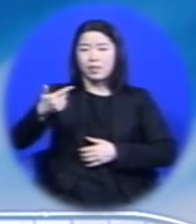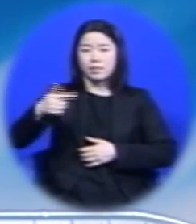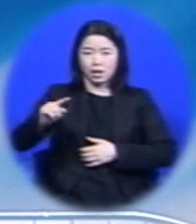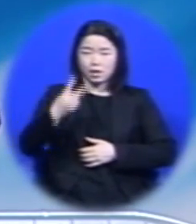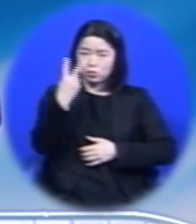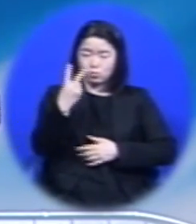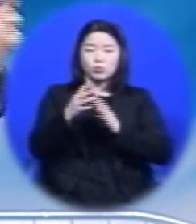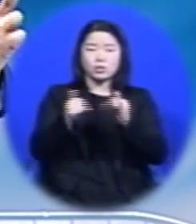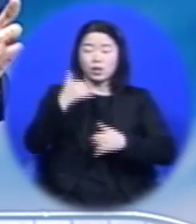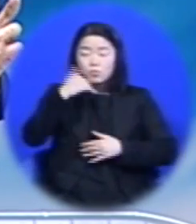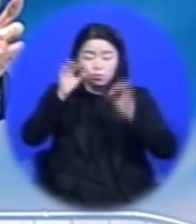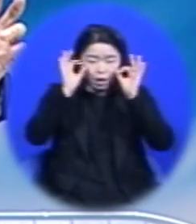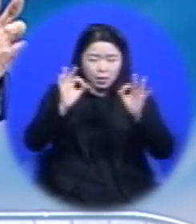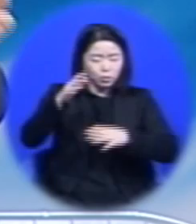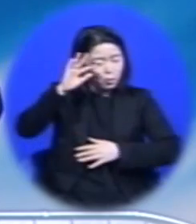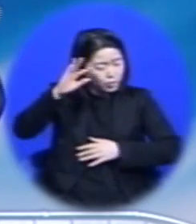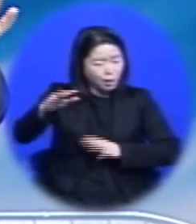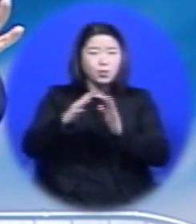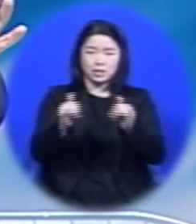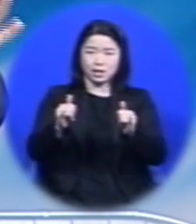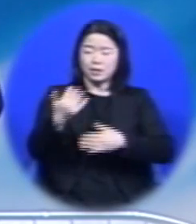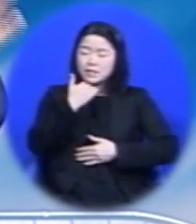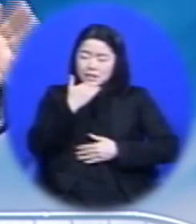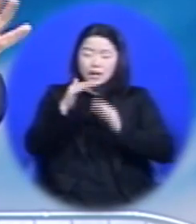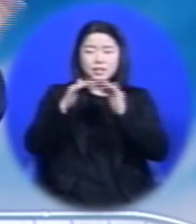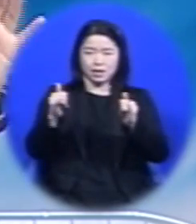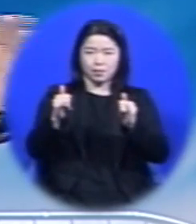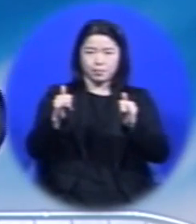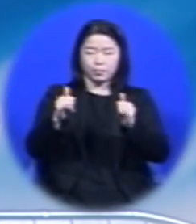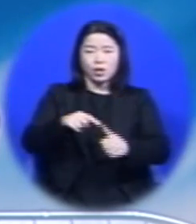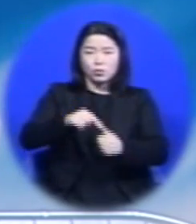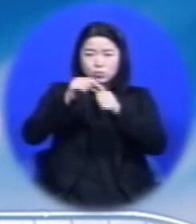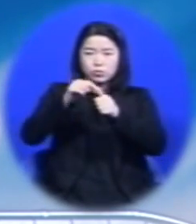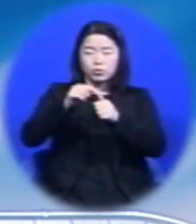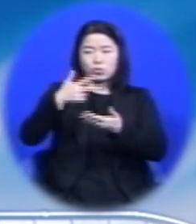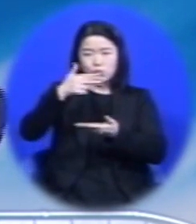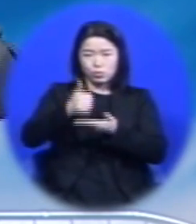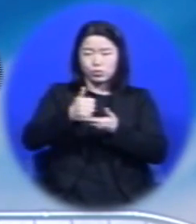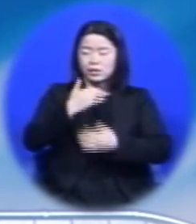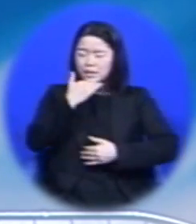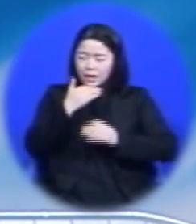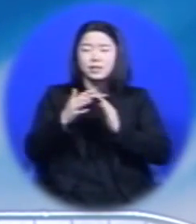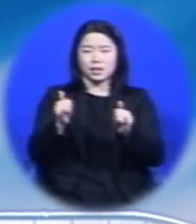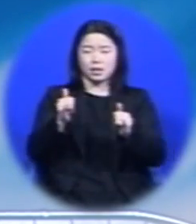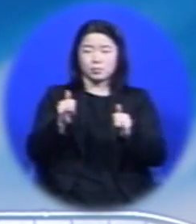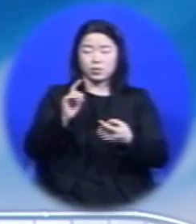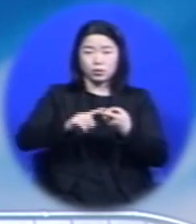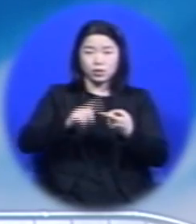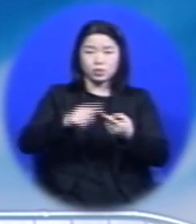보아도 사모하는 사람이었고 기다리는 사람이어 메시아를 기다리는 사람이었어요 그건 주님도